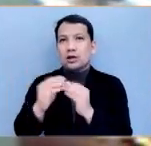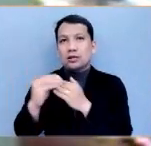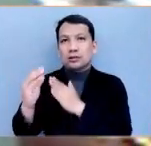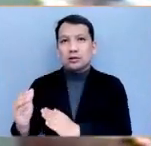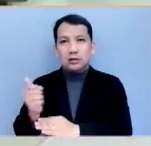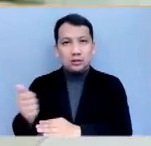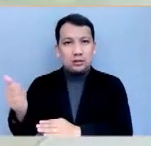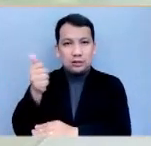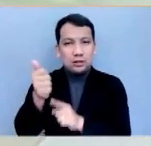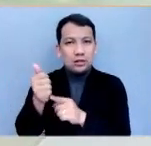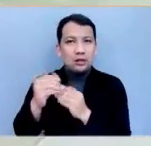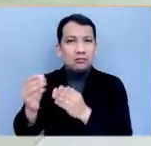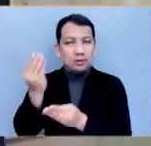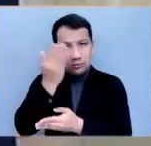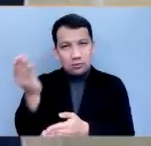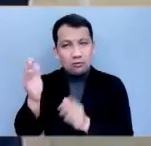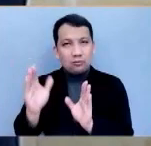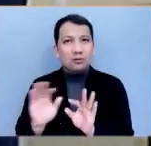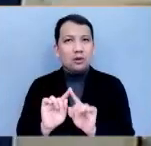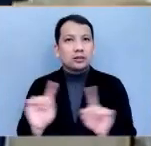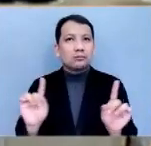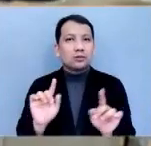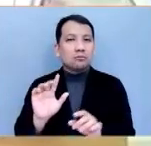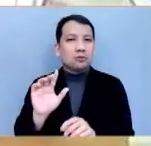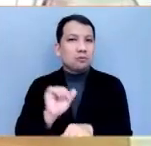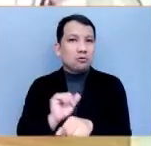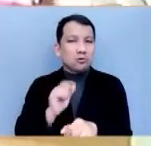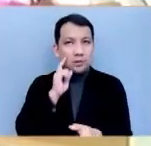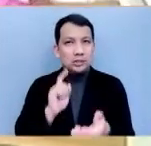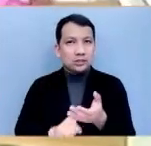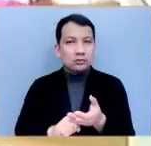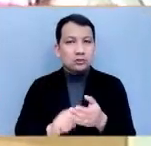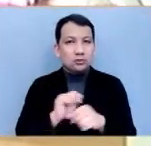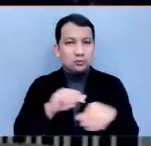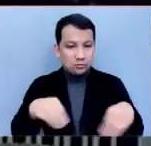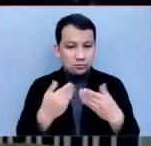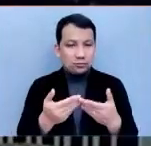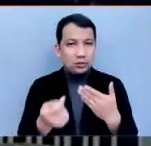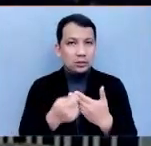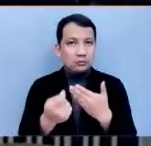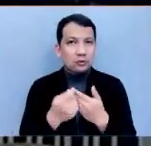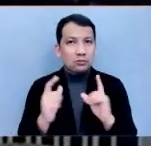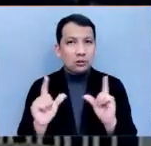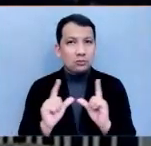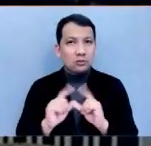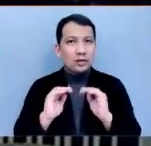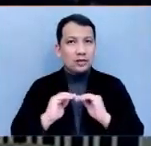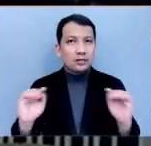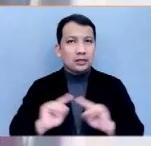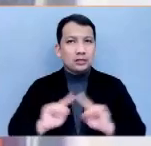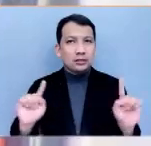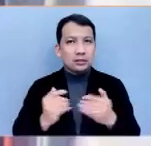supervisor nila. Dahil iba pa rin ang trabaho sa mga registered nurse at mga bibigyan ng temporary license, magkaiba sila ng